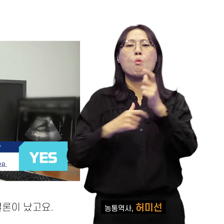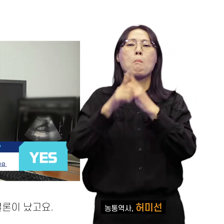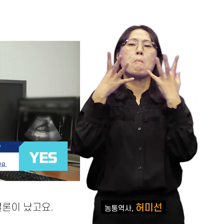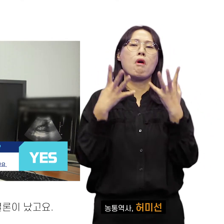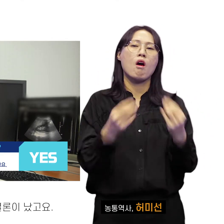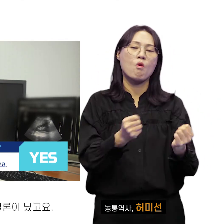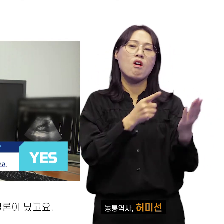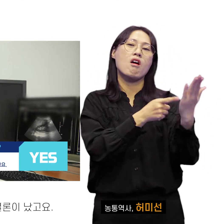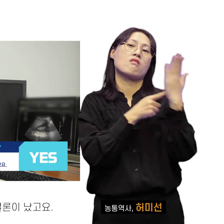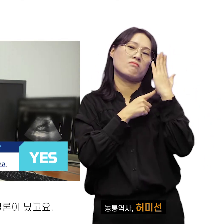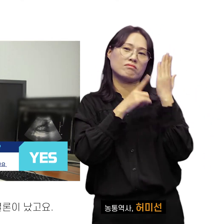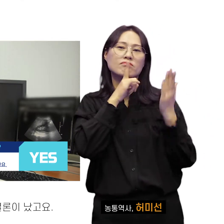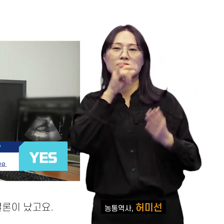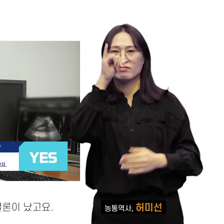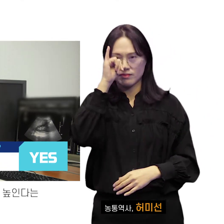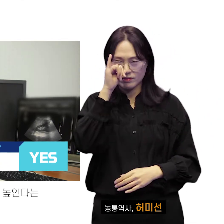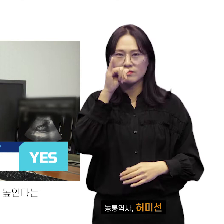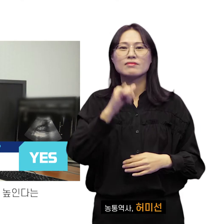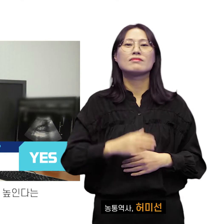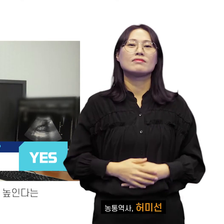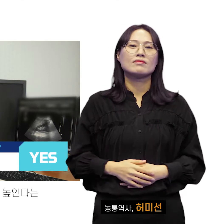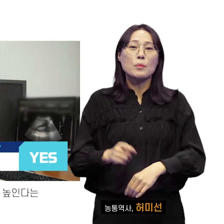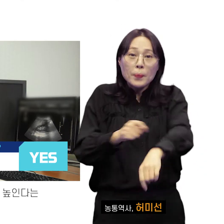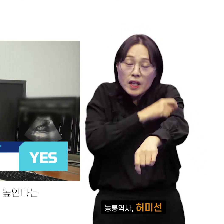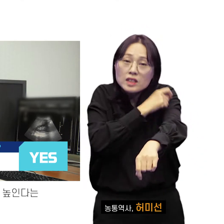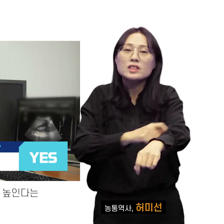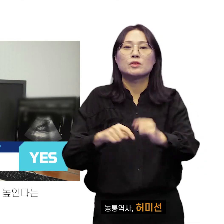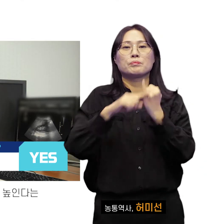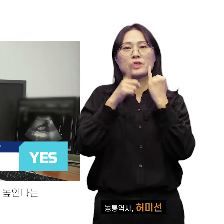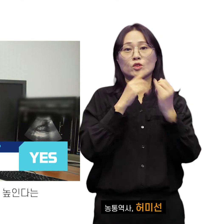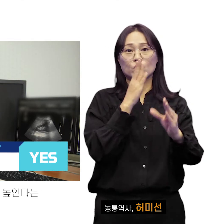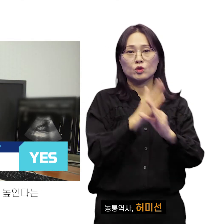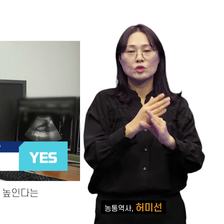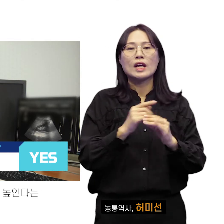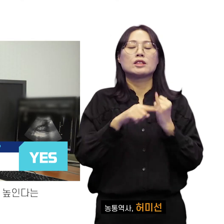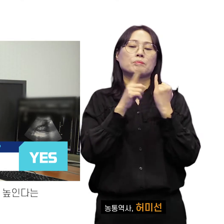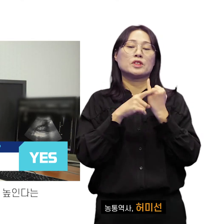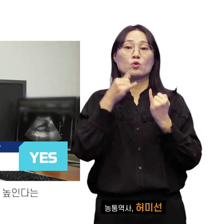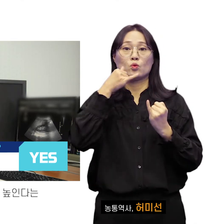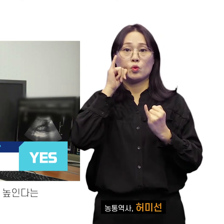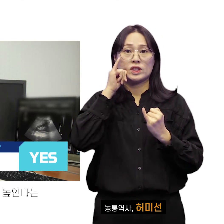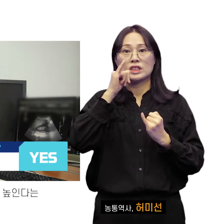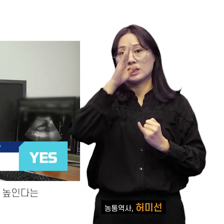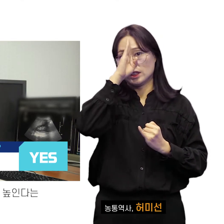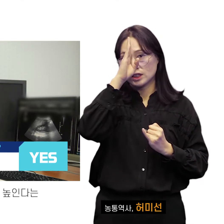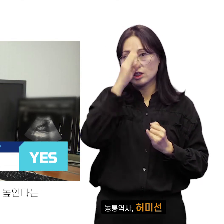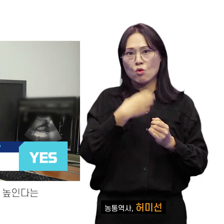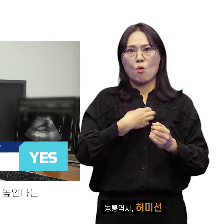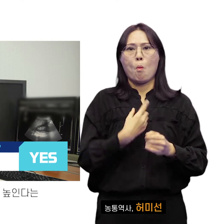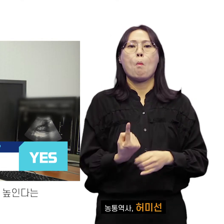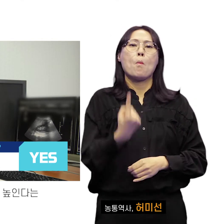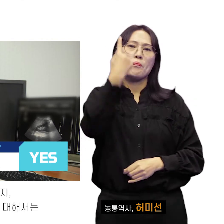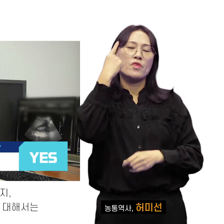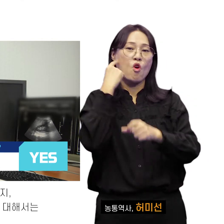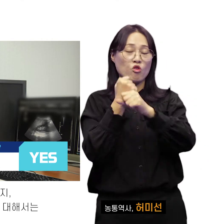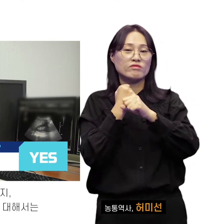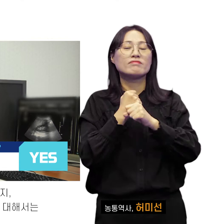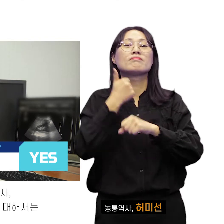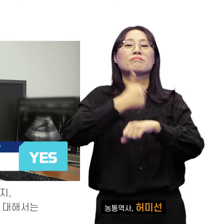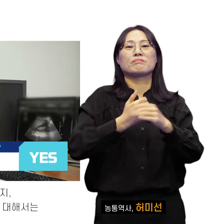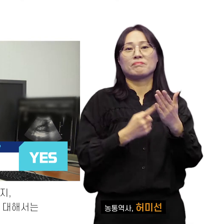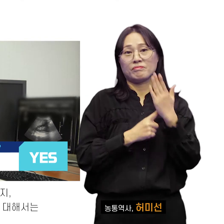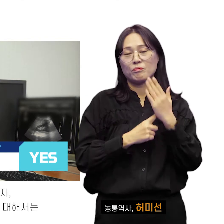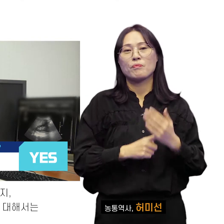많이 발생한다고 결론이 났고요. 심지어 임신 중 임신 중독증의 위험을 높인다는 연구 결과도 있습니다.